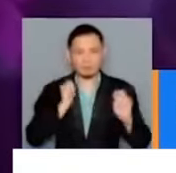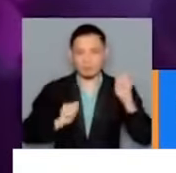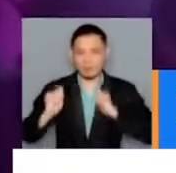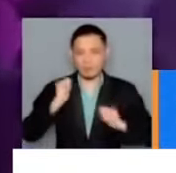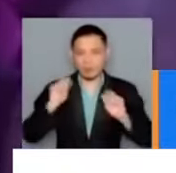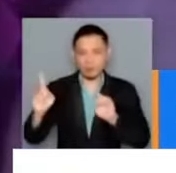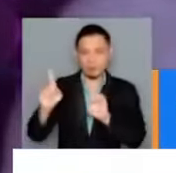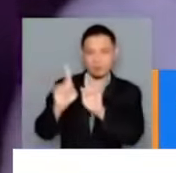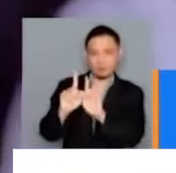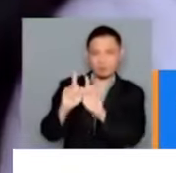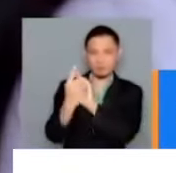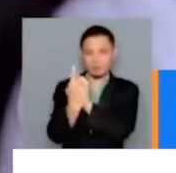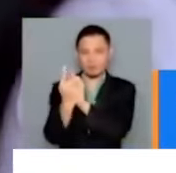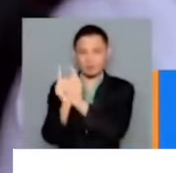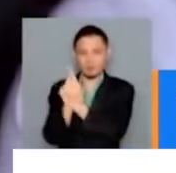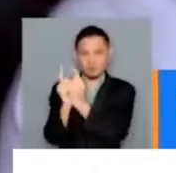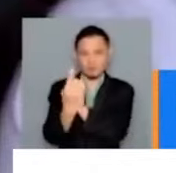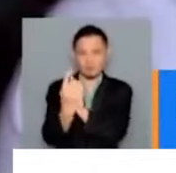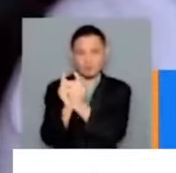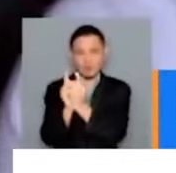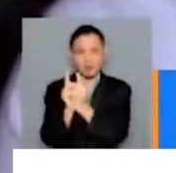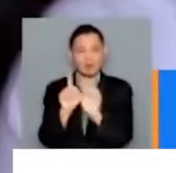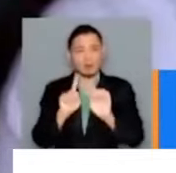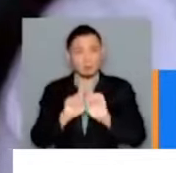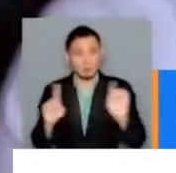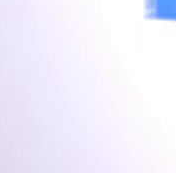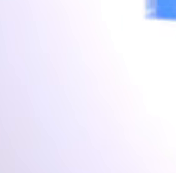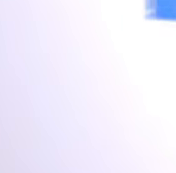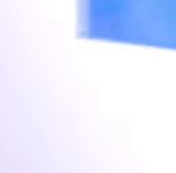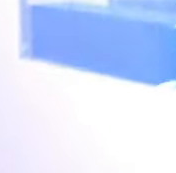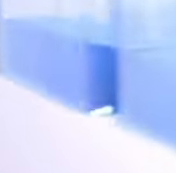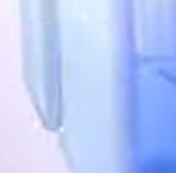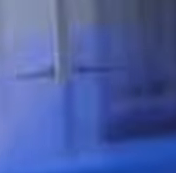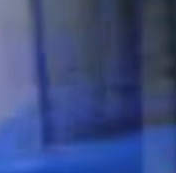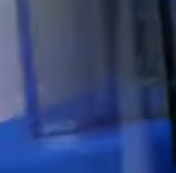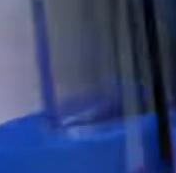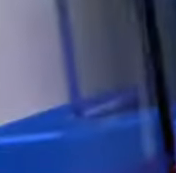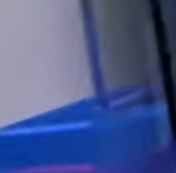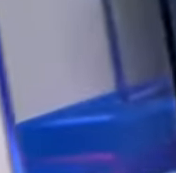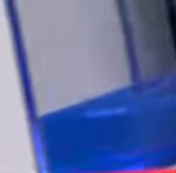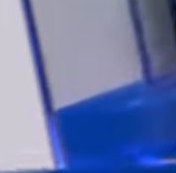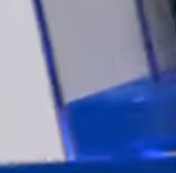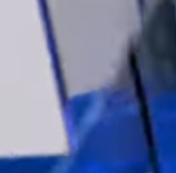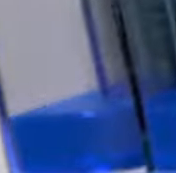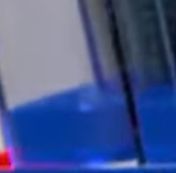kilig, nagparamdam na sa muli nilang pagsasama sa isang mall show.